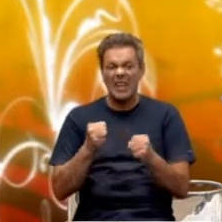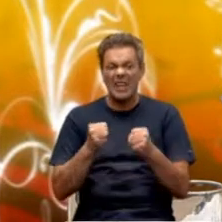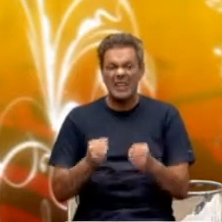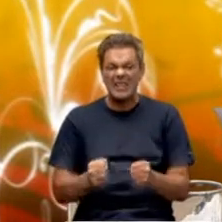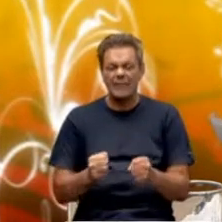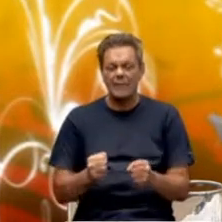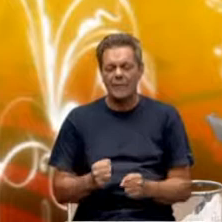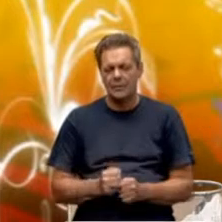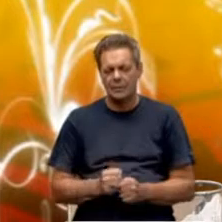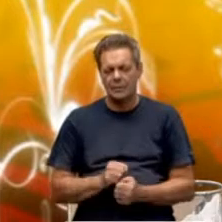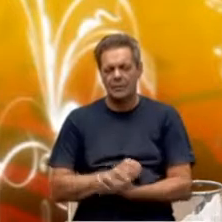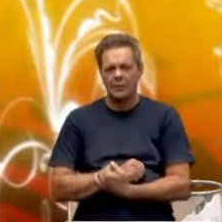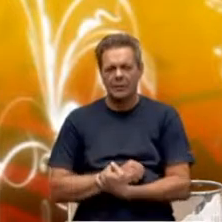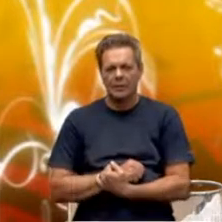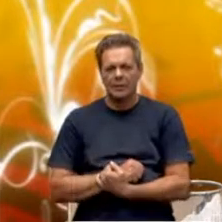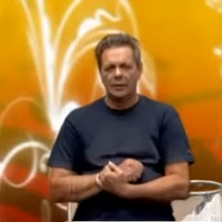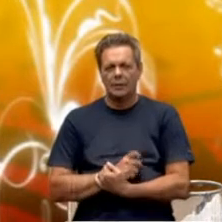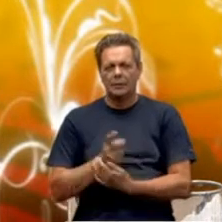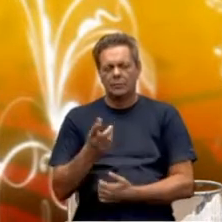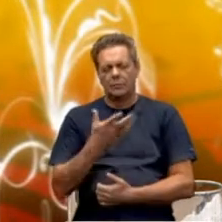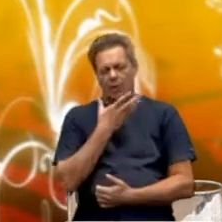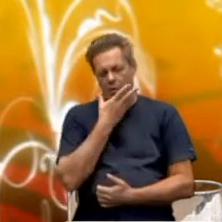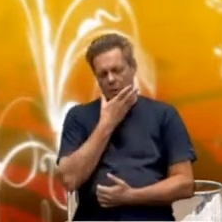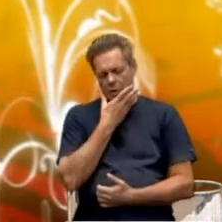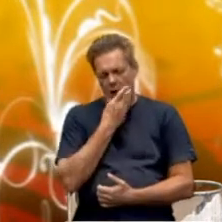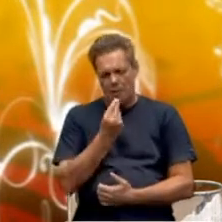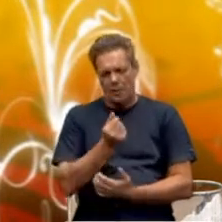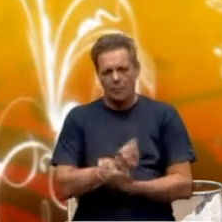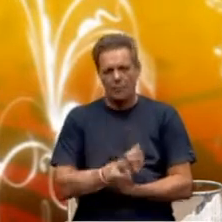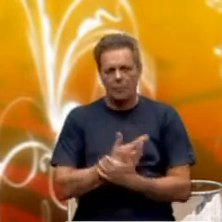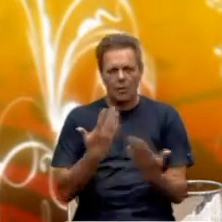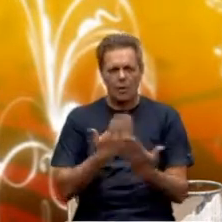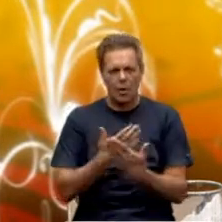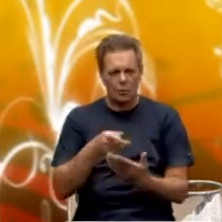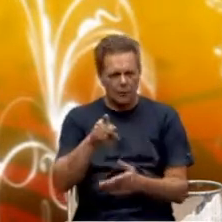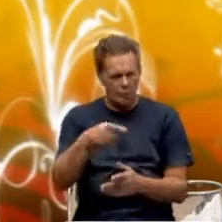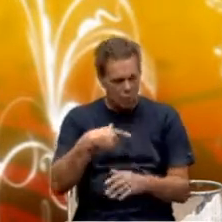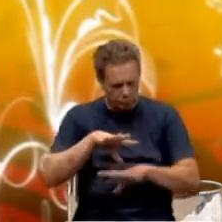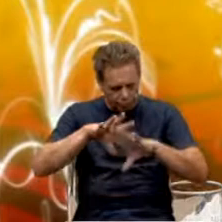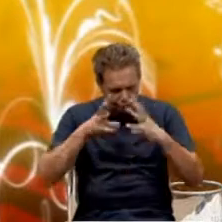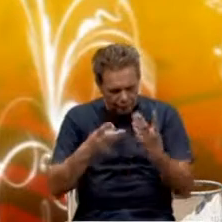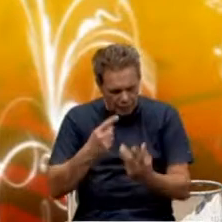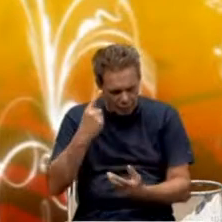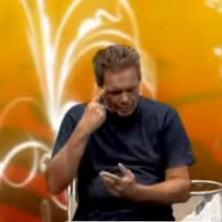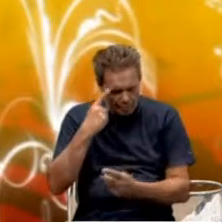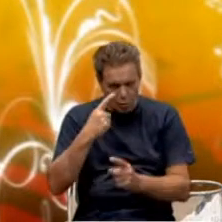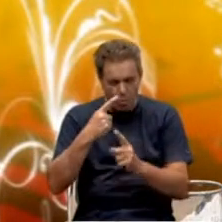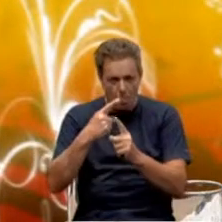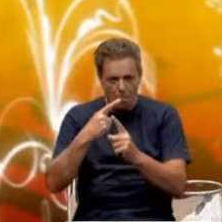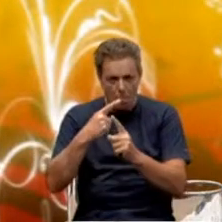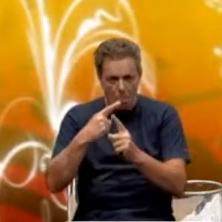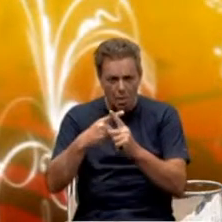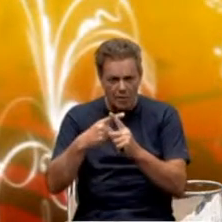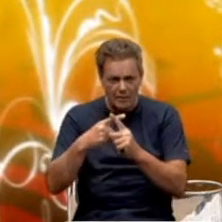pozitivnim stavom do promjene. To je krasno i sve. Kako ste je zamislili? Pozitivnim stavom do